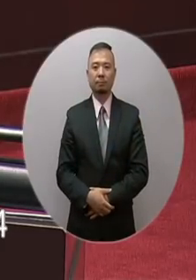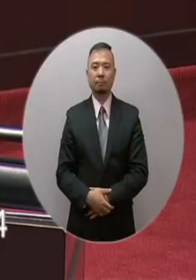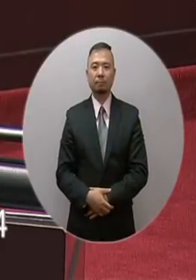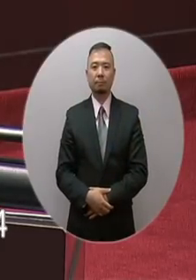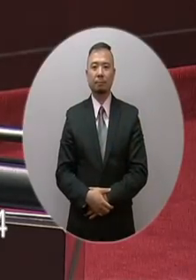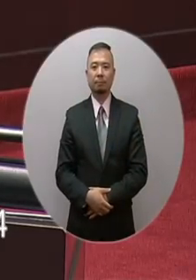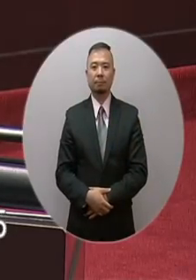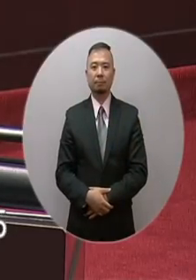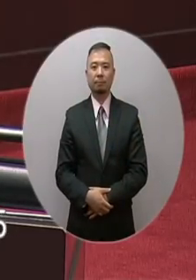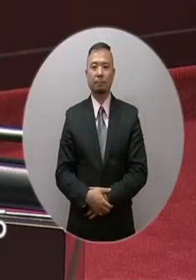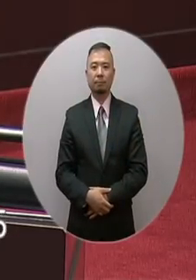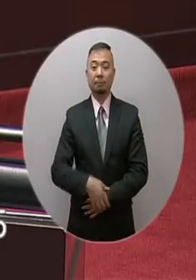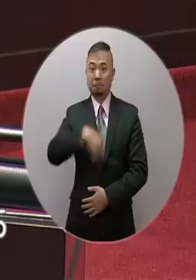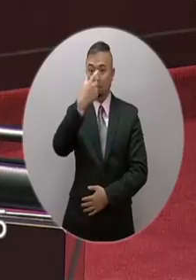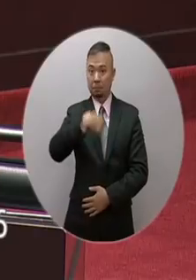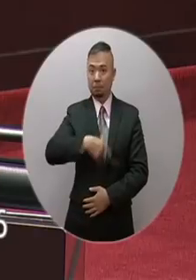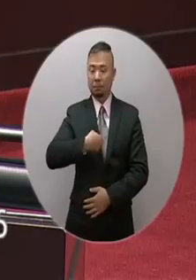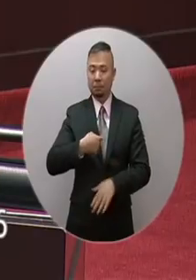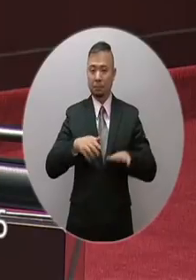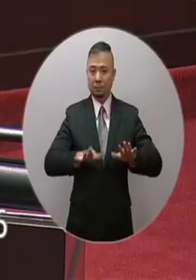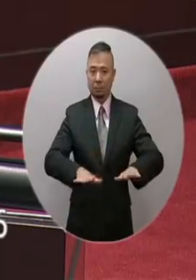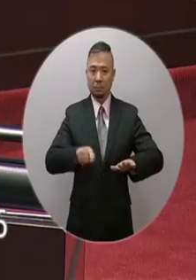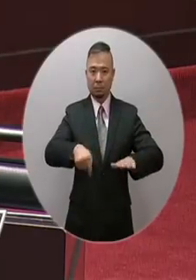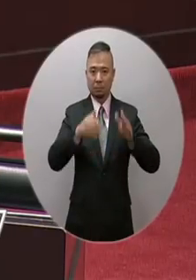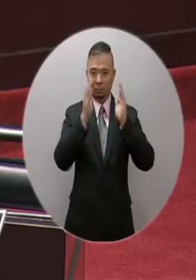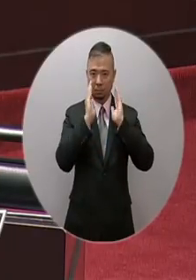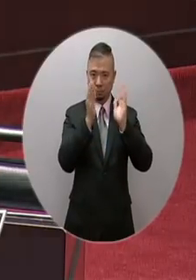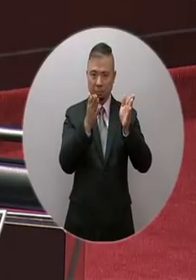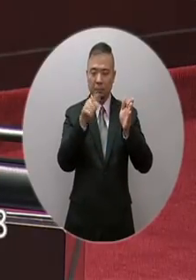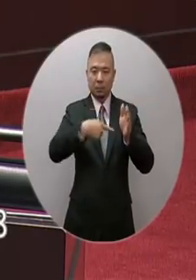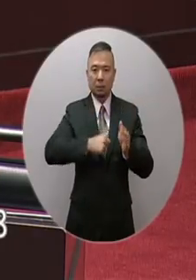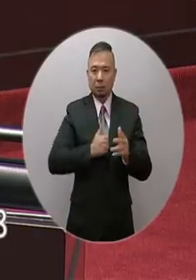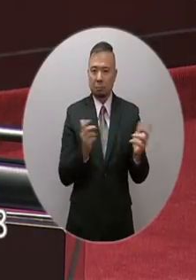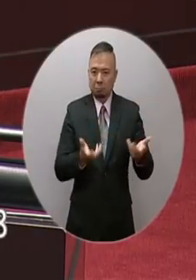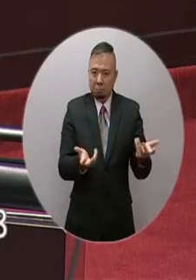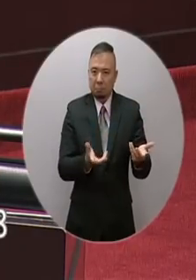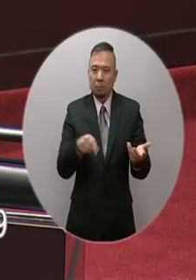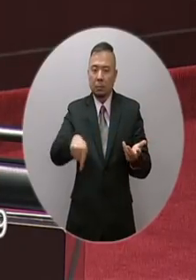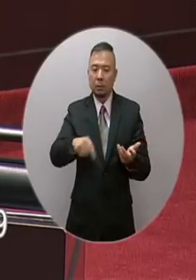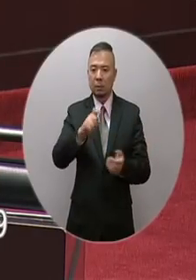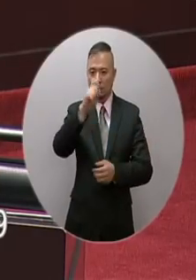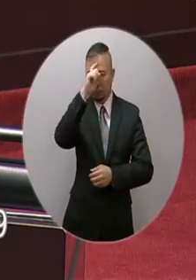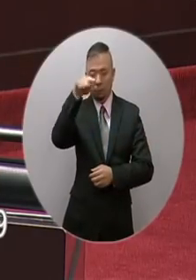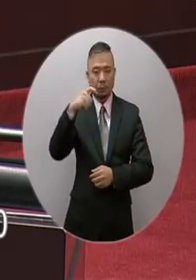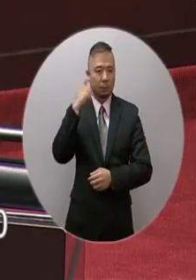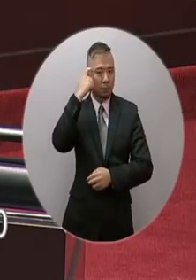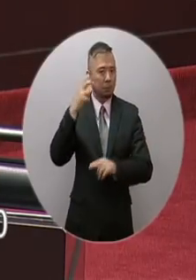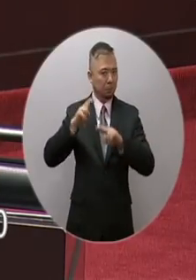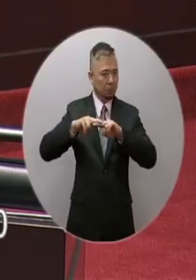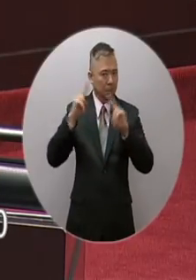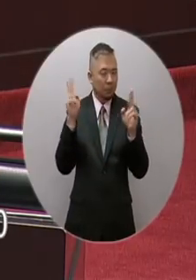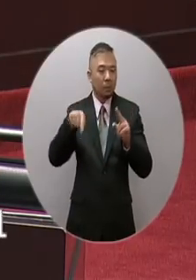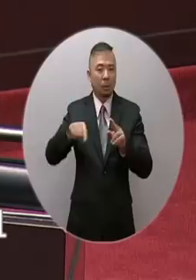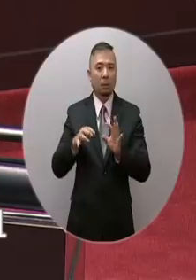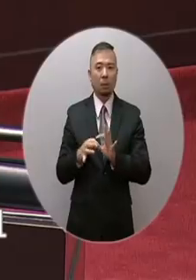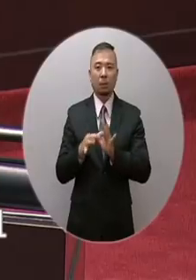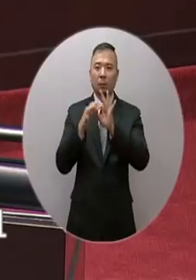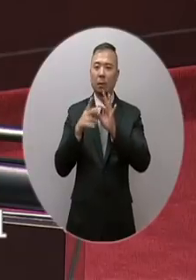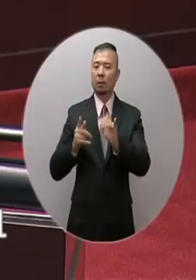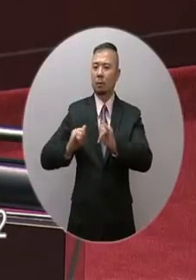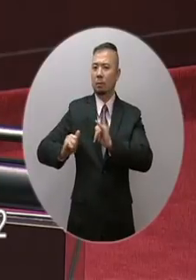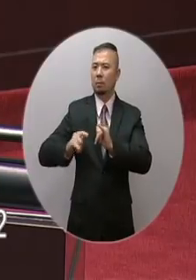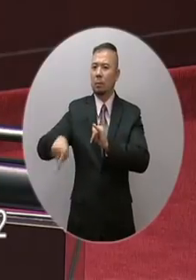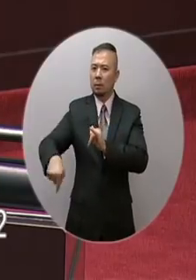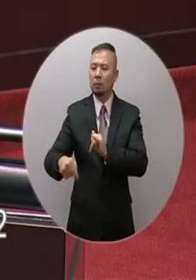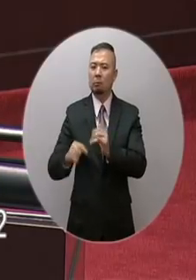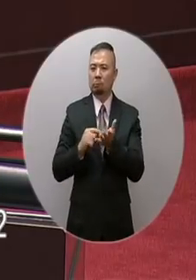精评今天以实事求是、解放思想、为生民立命、为万世开太平为